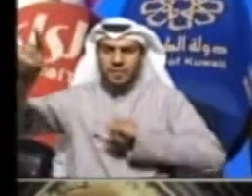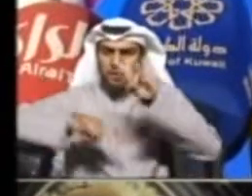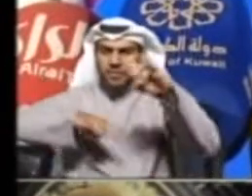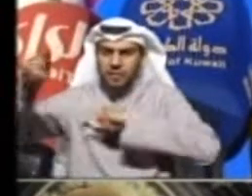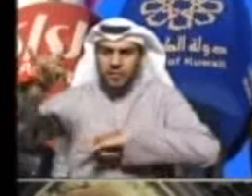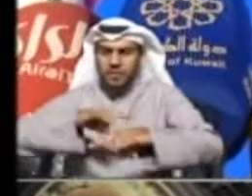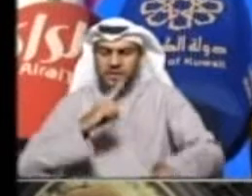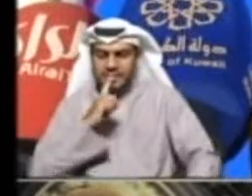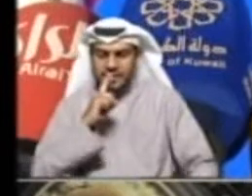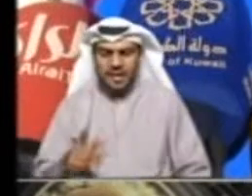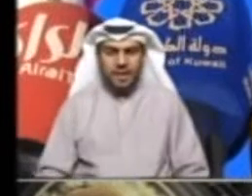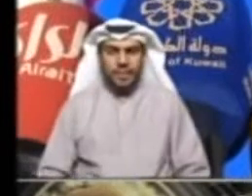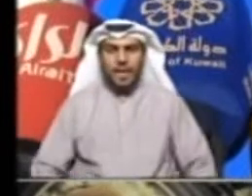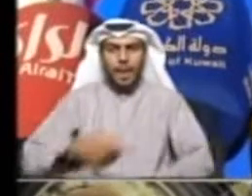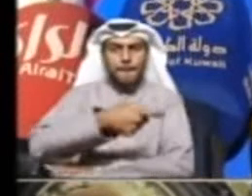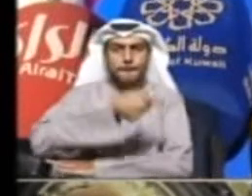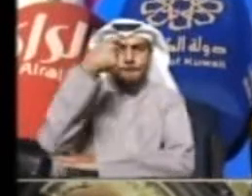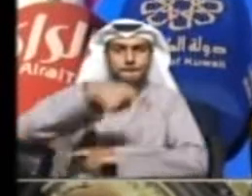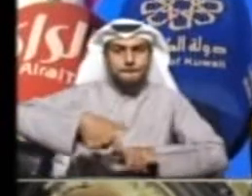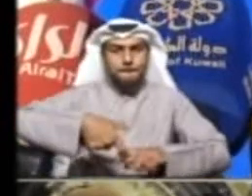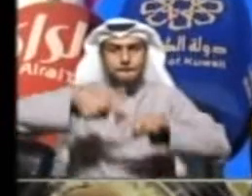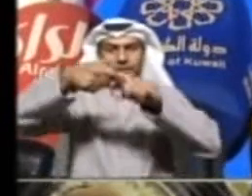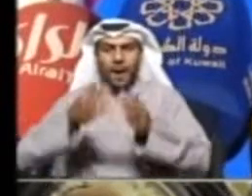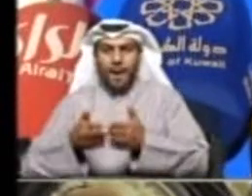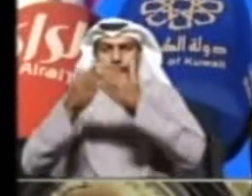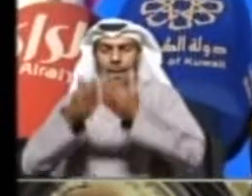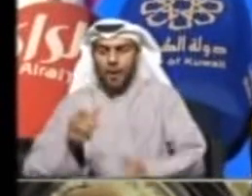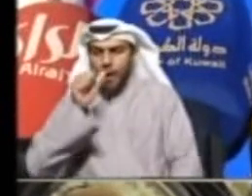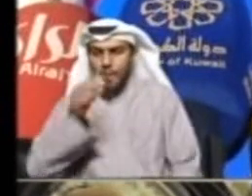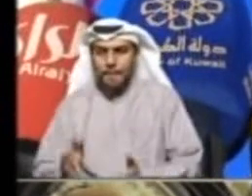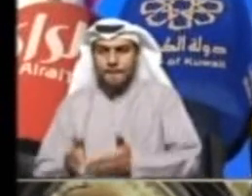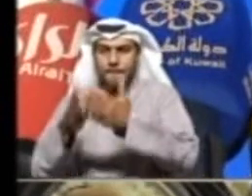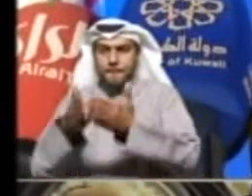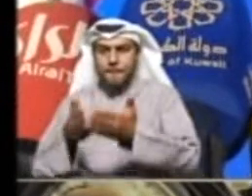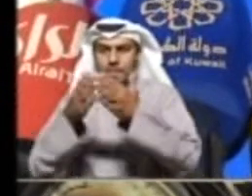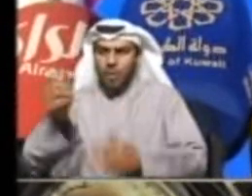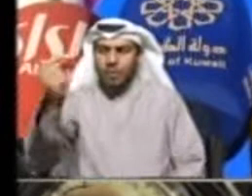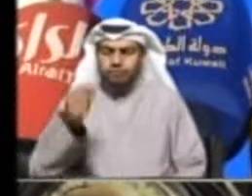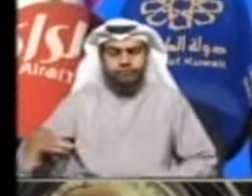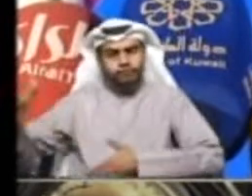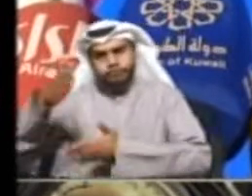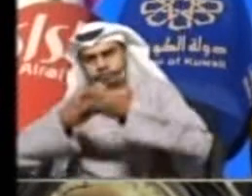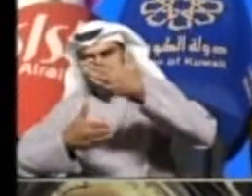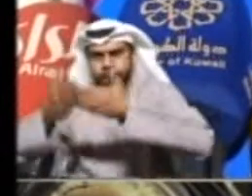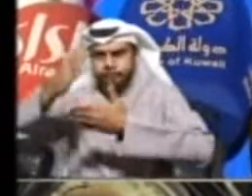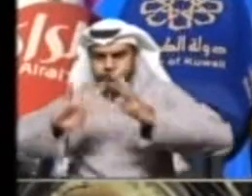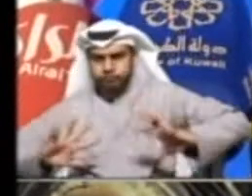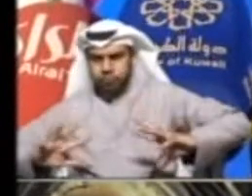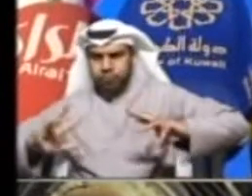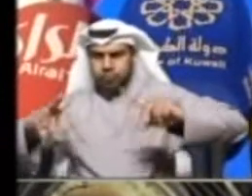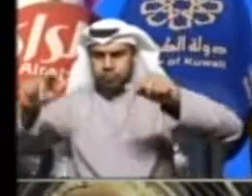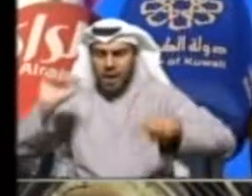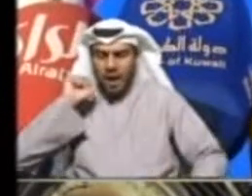وتنمية ميناء مبارك الكبير الذي يعتبر حجر الزاوية في اكتمال منظومة